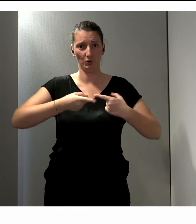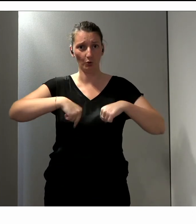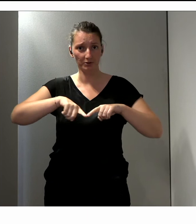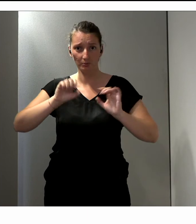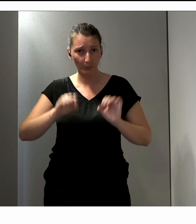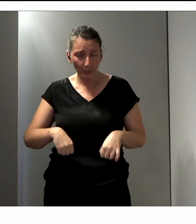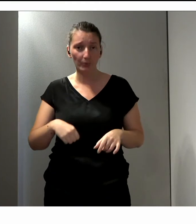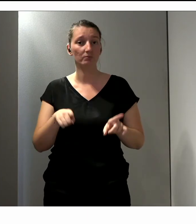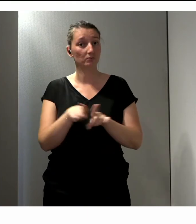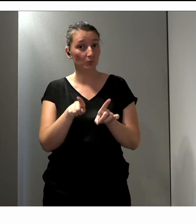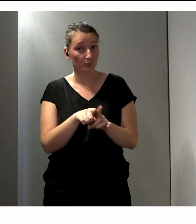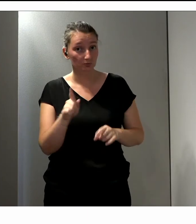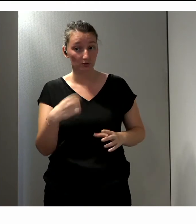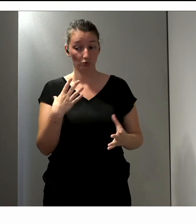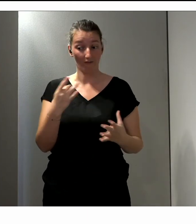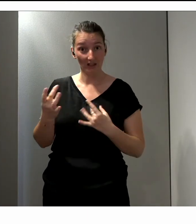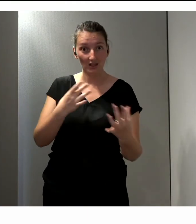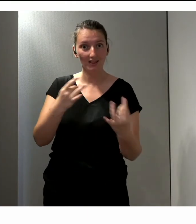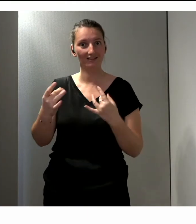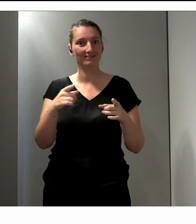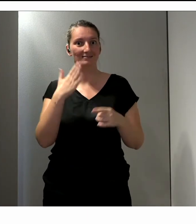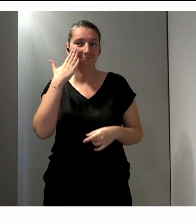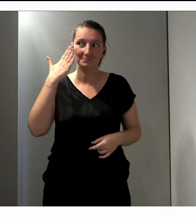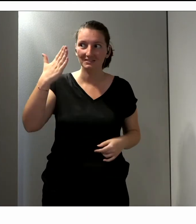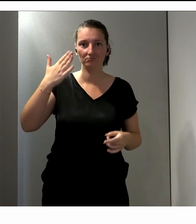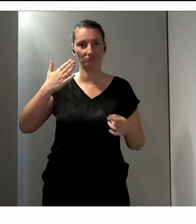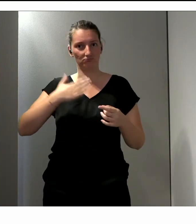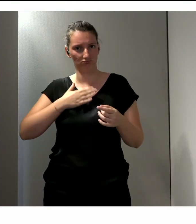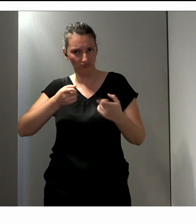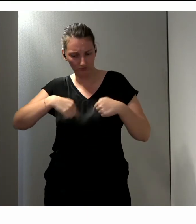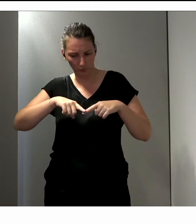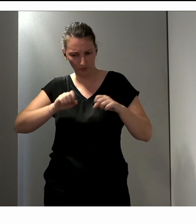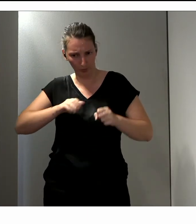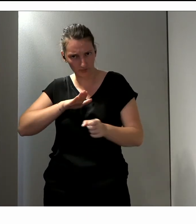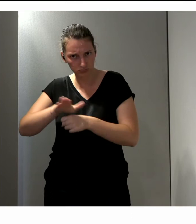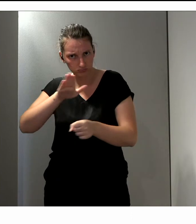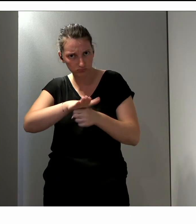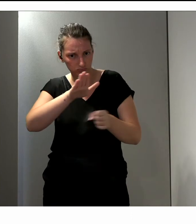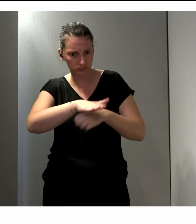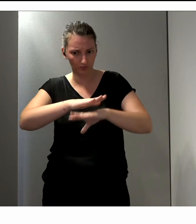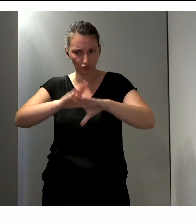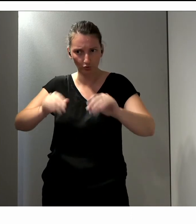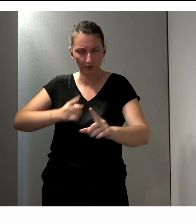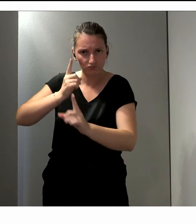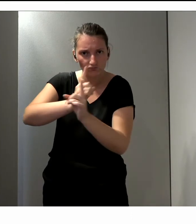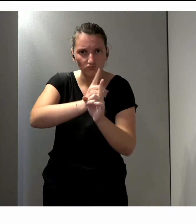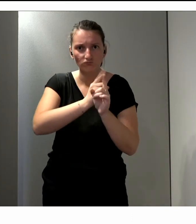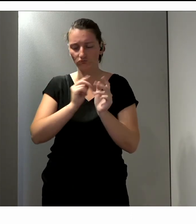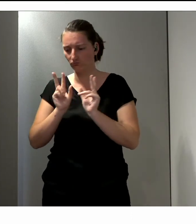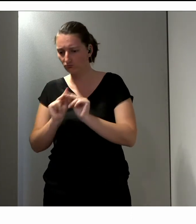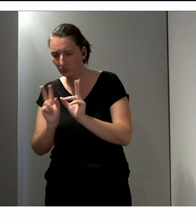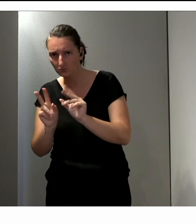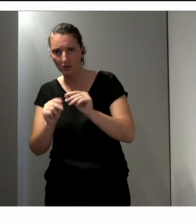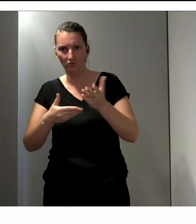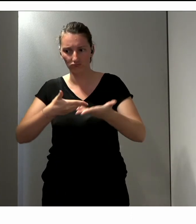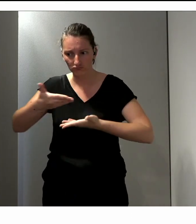puis inviter les membres du comité pour rencontrer, pour expliquer, pour avoir